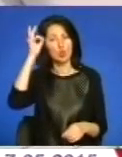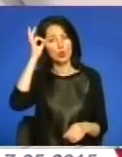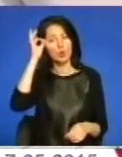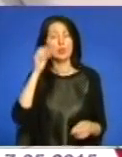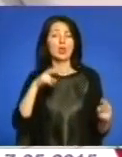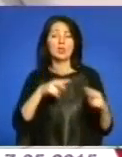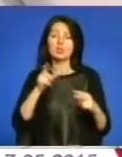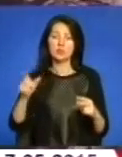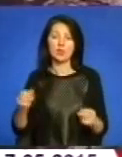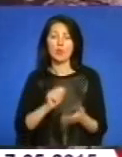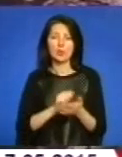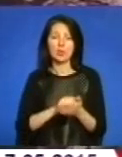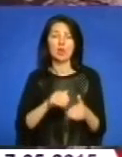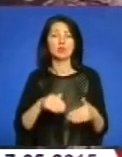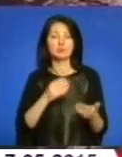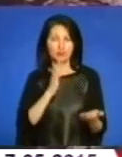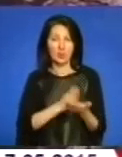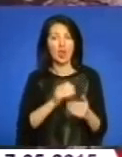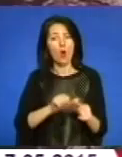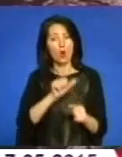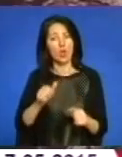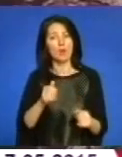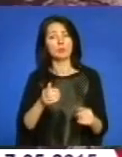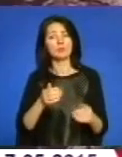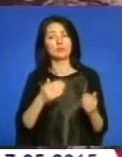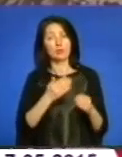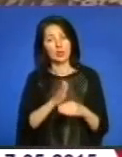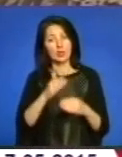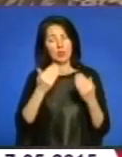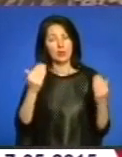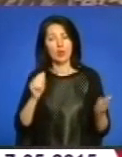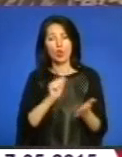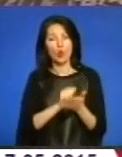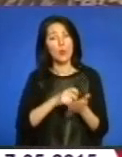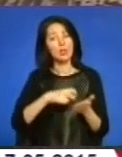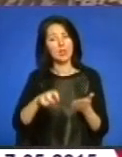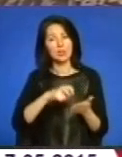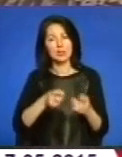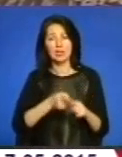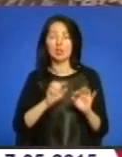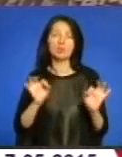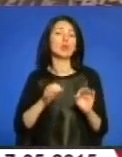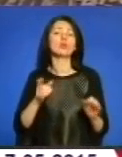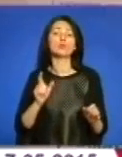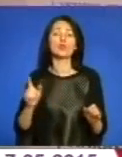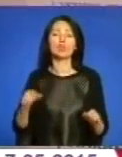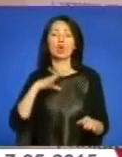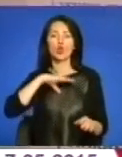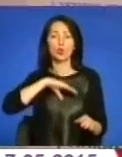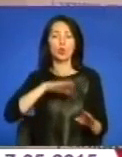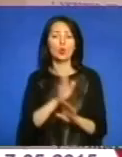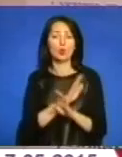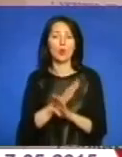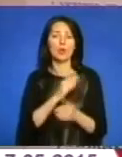матеріали представлені в окремому розділі виставки. Документи і листи, які розповідають про людські долі, виставлені в третьому